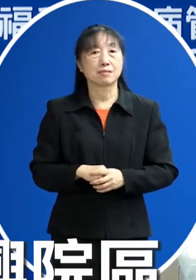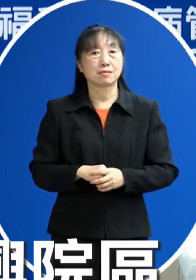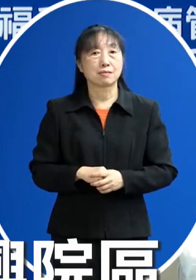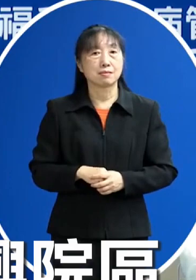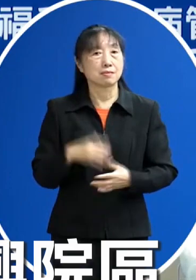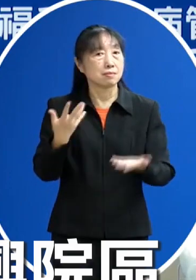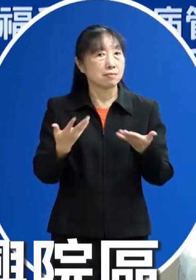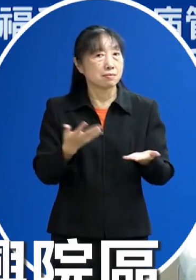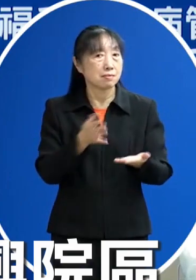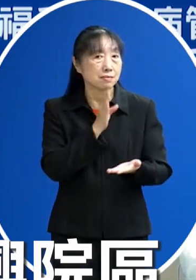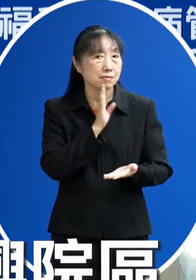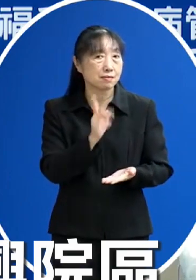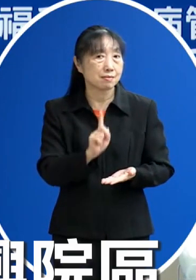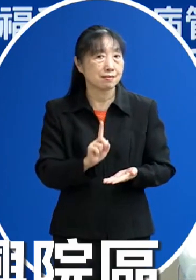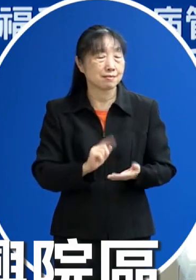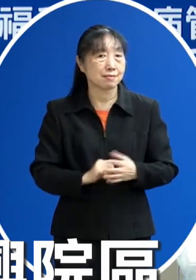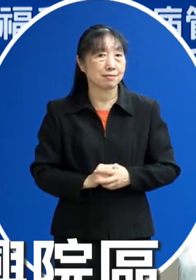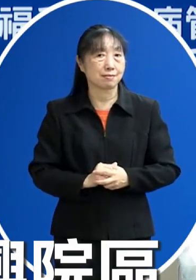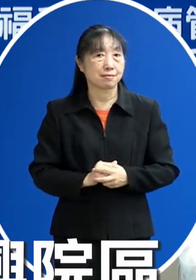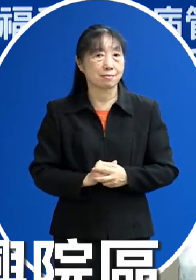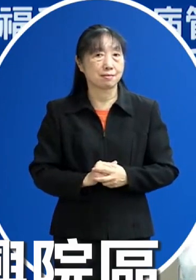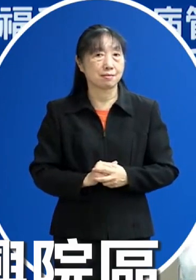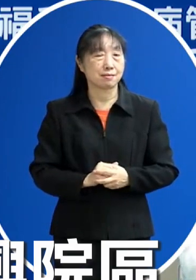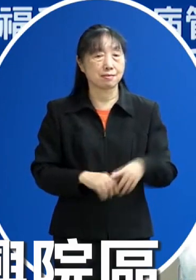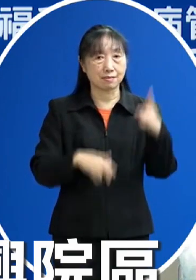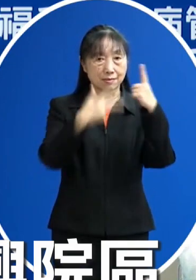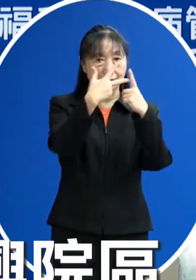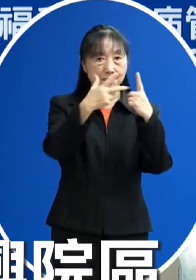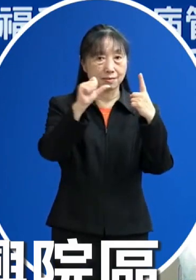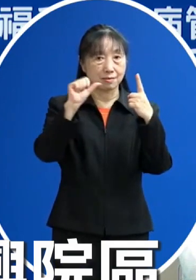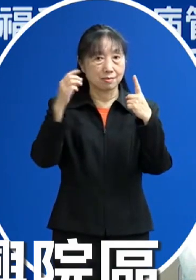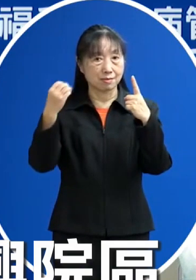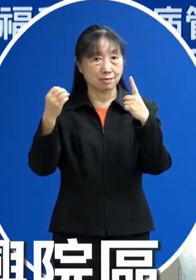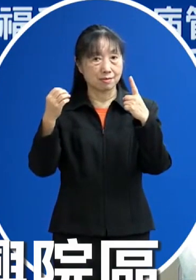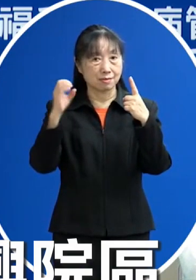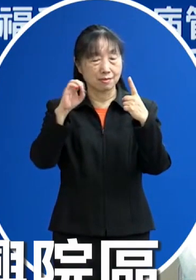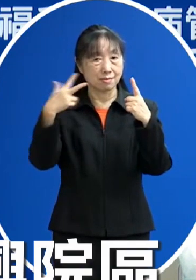多，大概就是好，从17507。